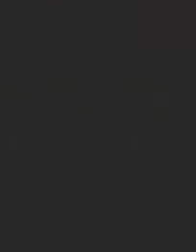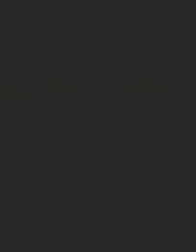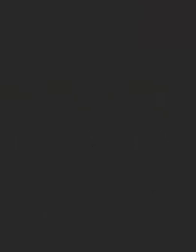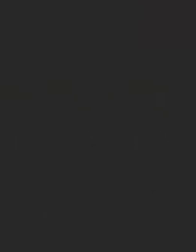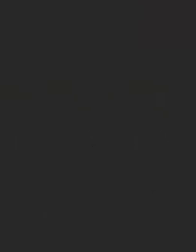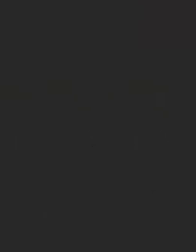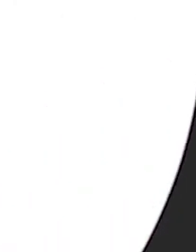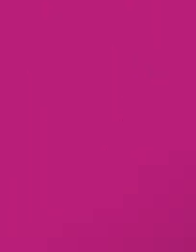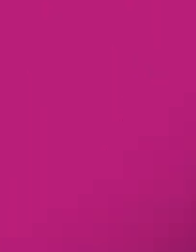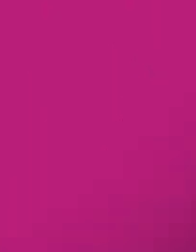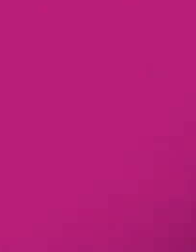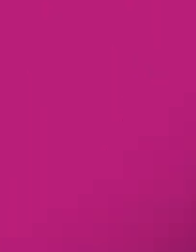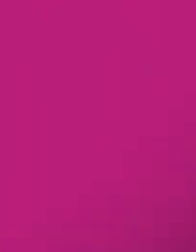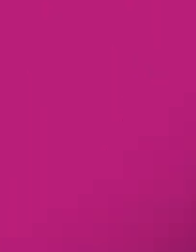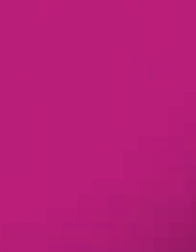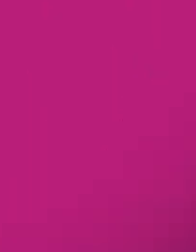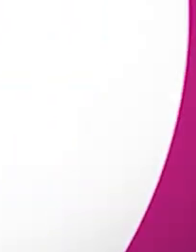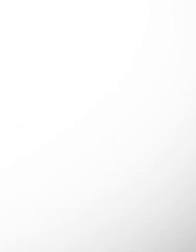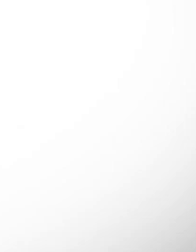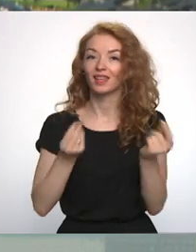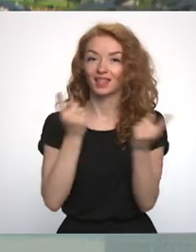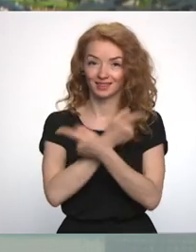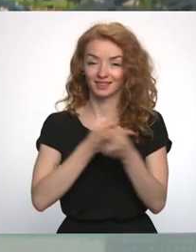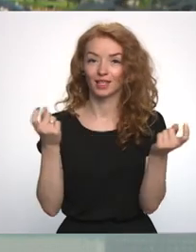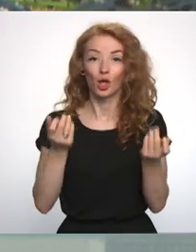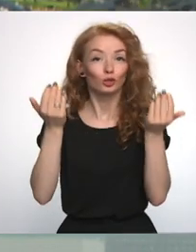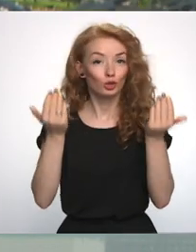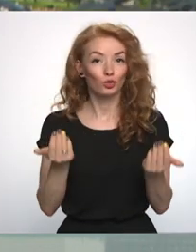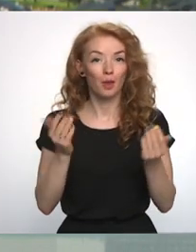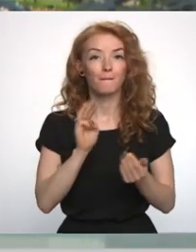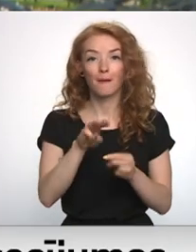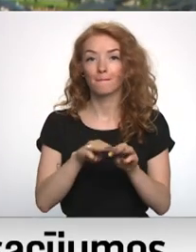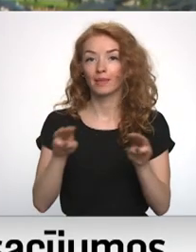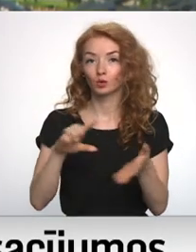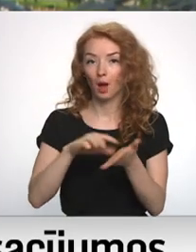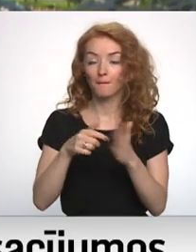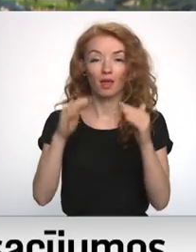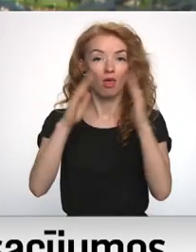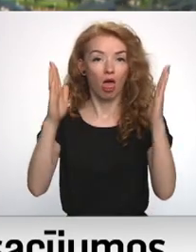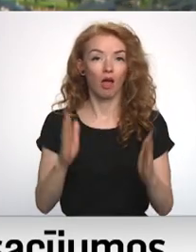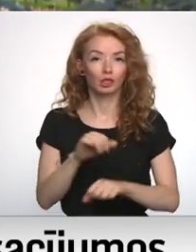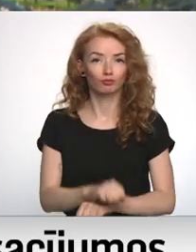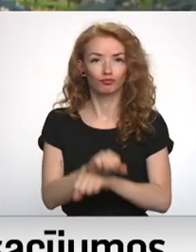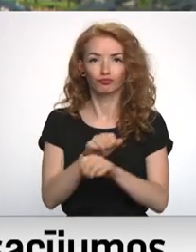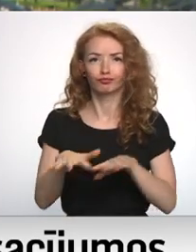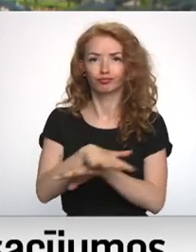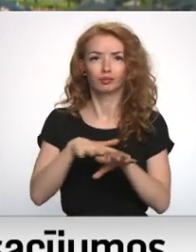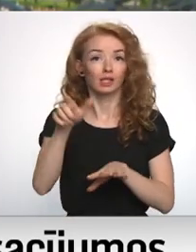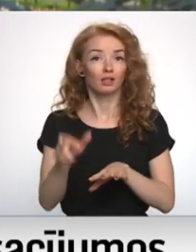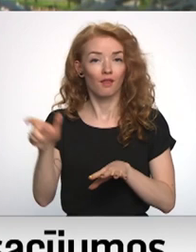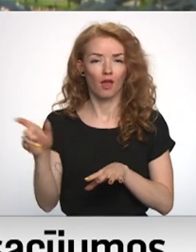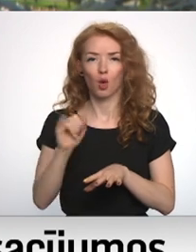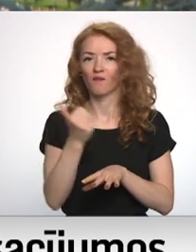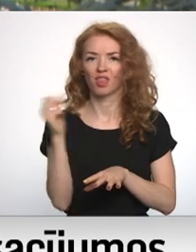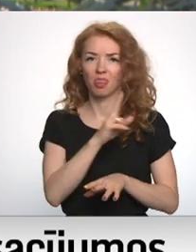Re, viss ēters ir te! Šodien pie ministru kabineta ēkas protestēja cilvēki, kurus neapmierina valdības